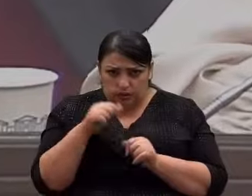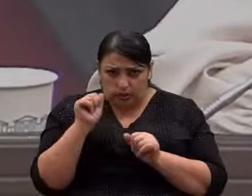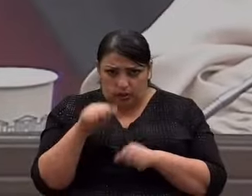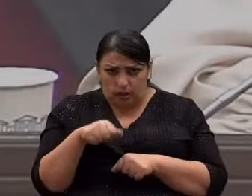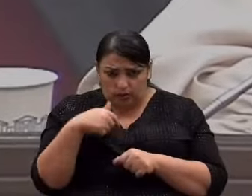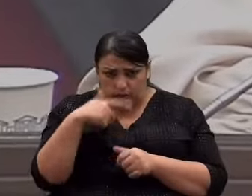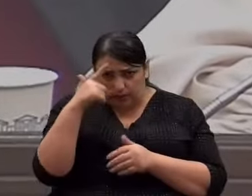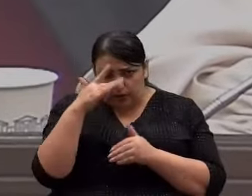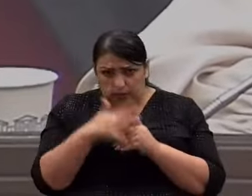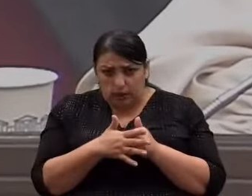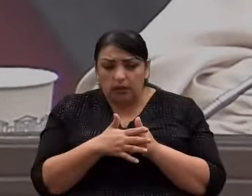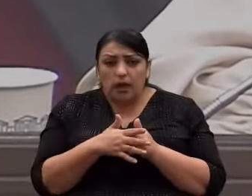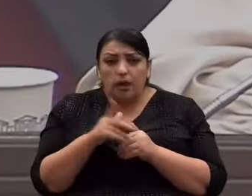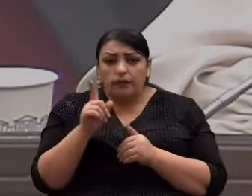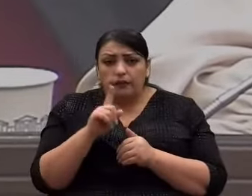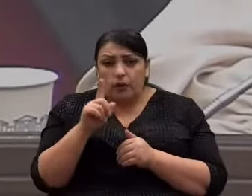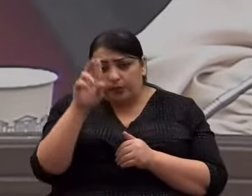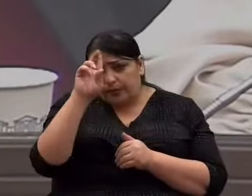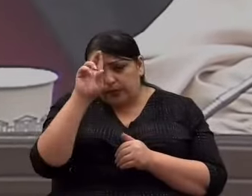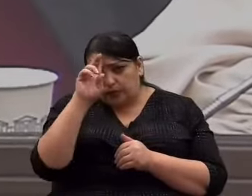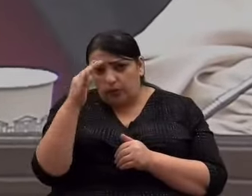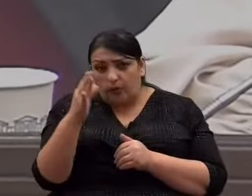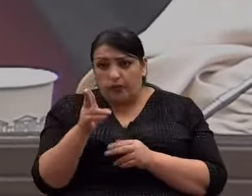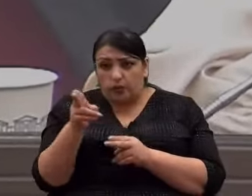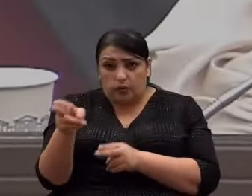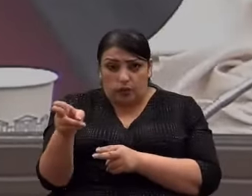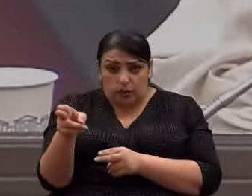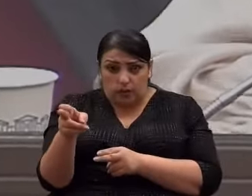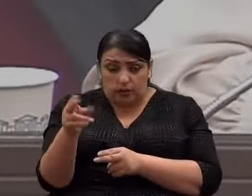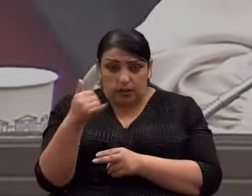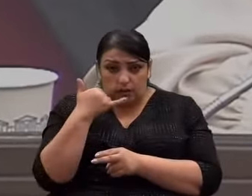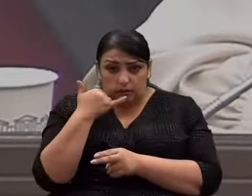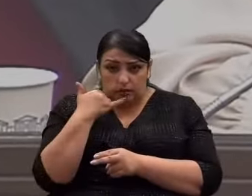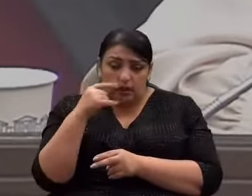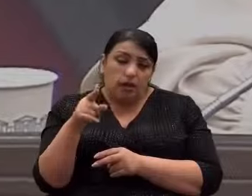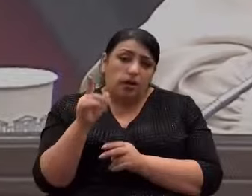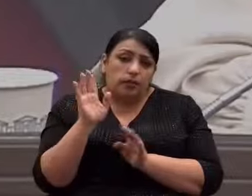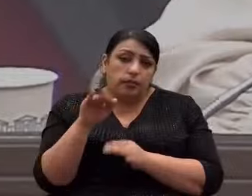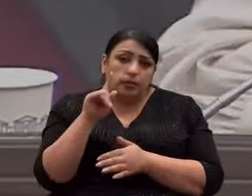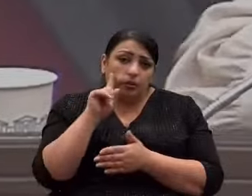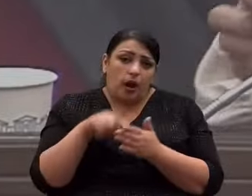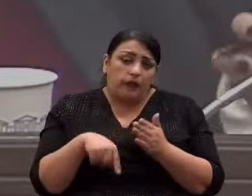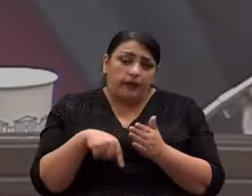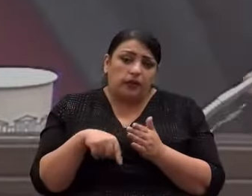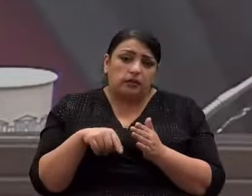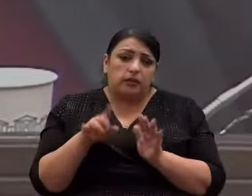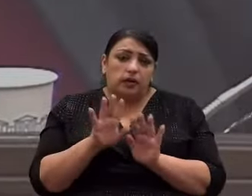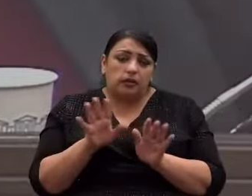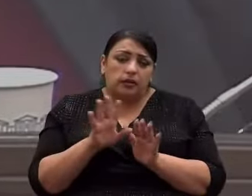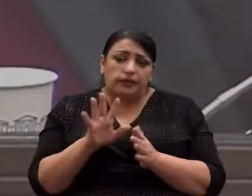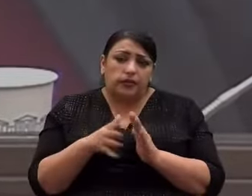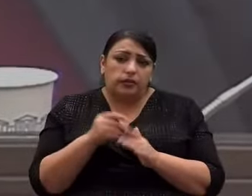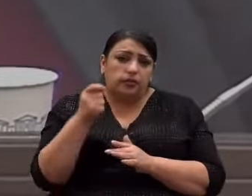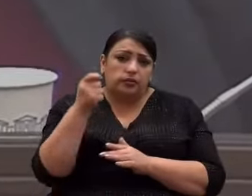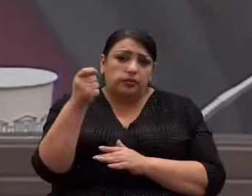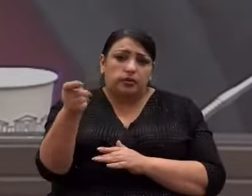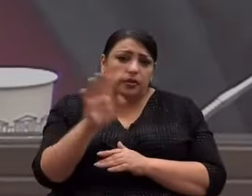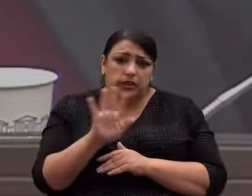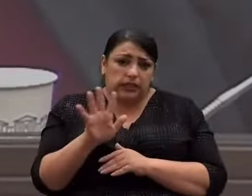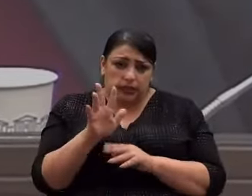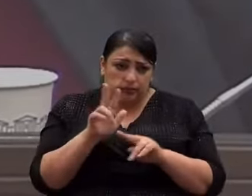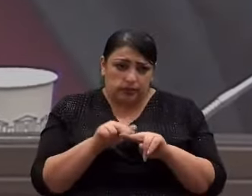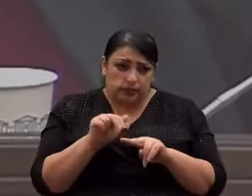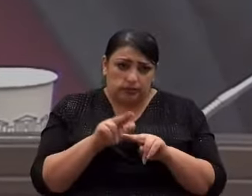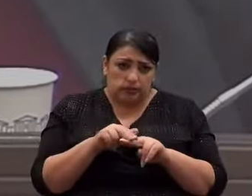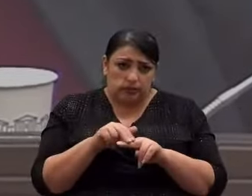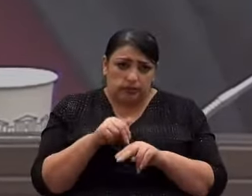որ եթե Հայաստանի Հանրապետությունում ինչ-որ մեկի հեռախոսը գողանում են, ուրեմն նա պիտի ուղղակի հույսերը կտրի և ընդհանրապես չդիմի ոստիկանություն, վատ լուր